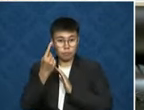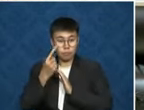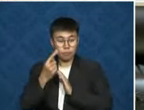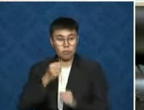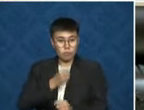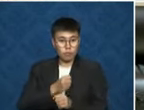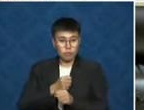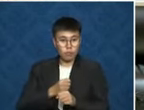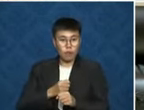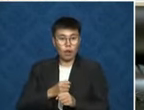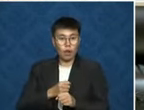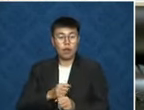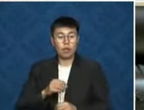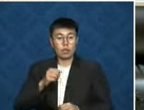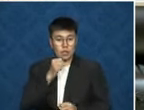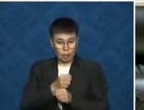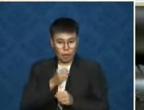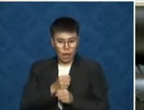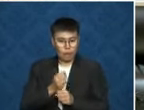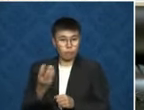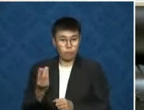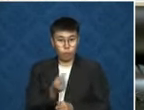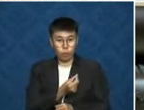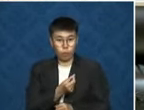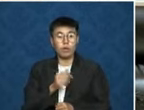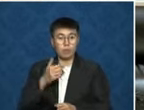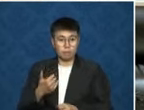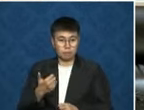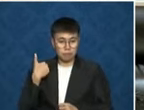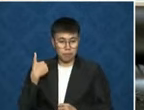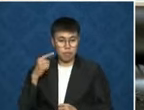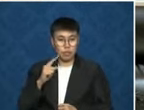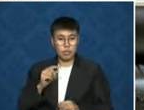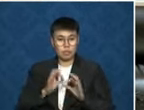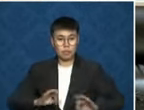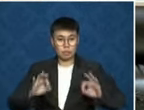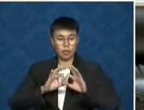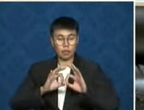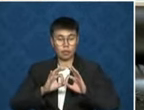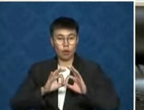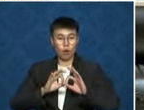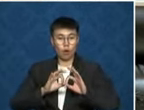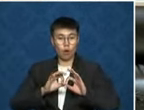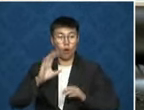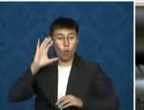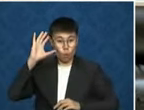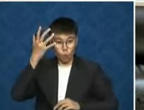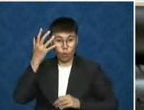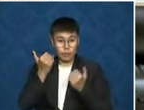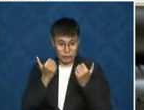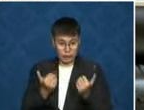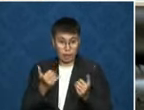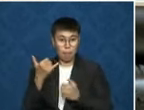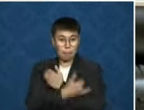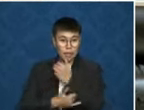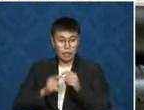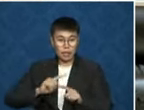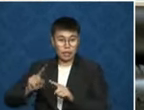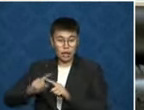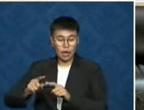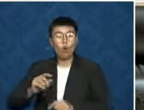พในการทำงานแน่นอนค่ะว่าปัญญาประดิษฐ์เป็นเทคโนโลยีสำคัญสำหรับโลกในยุคปัจจุบันและโลกในอนา